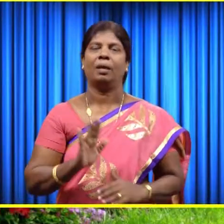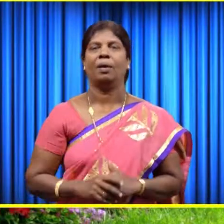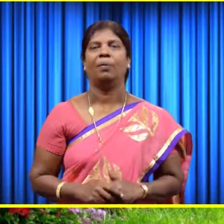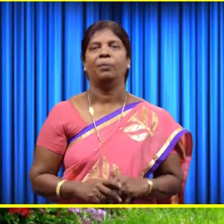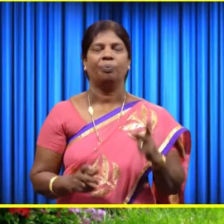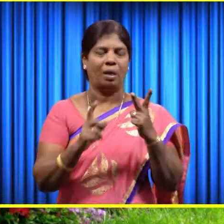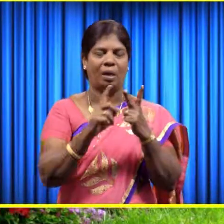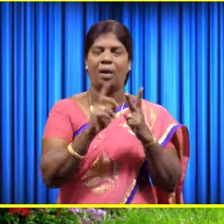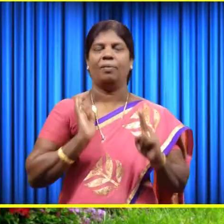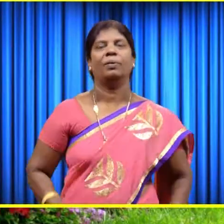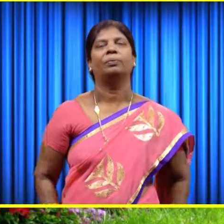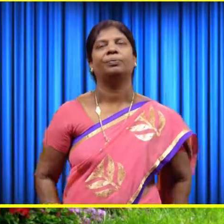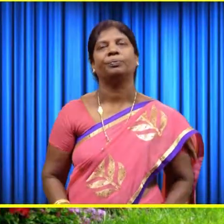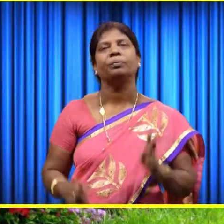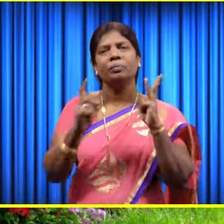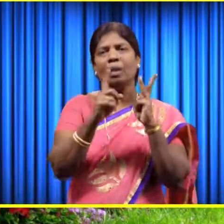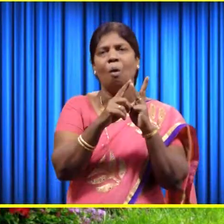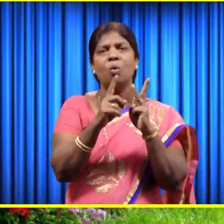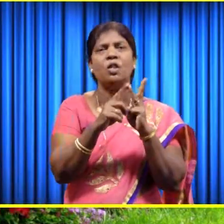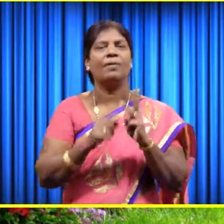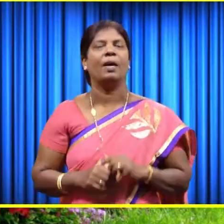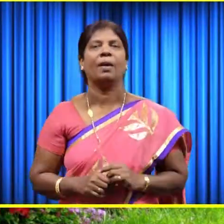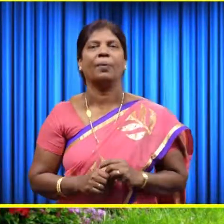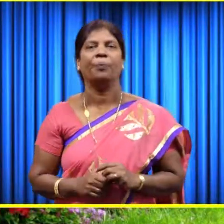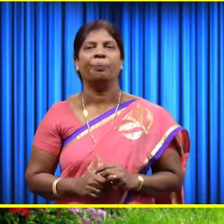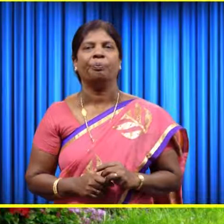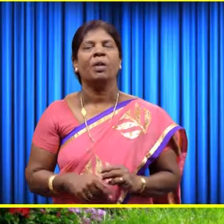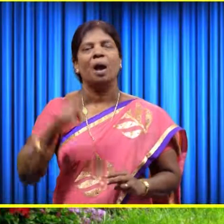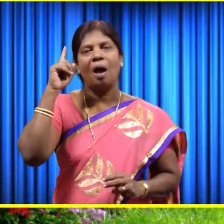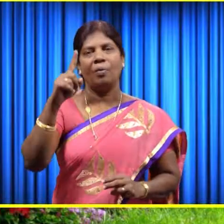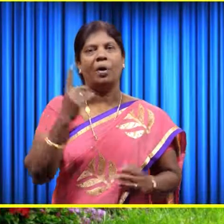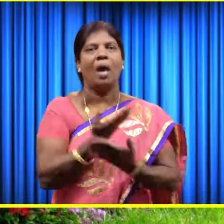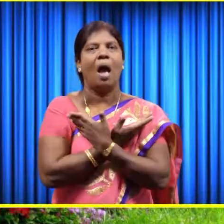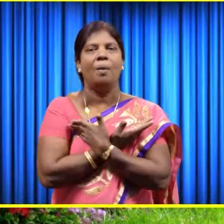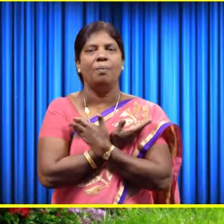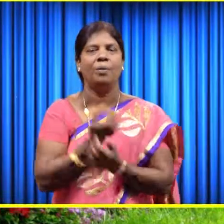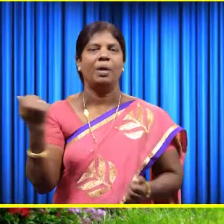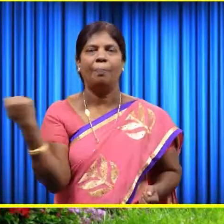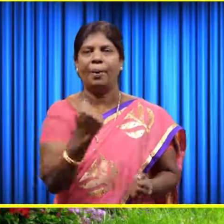இது ரெண்டாவது காரியம். மூன்றாவதாக, அவருடைய அன்பு எப்படிப்பட்டது?